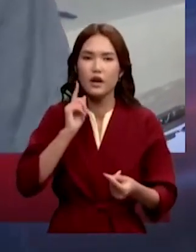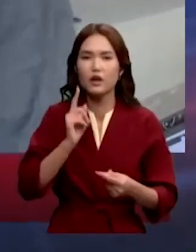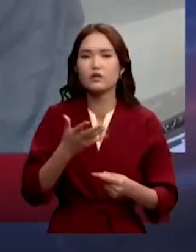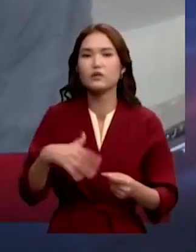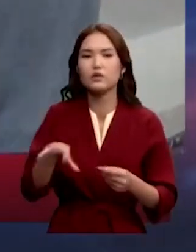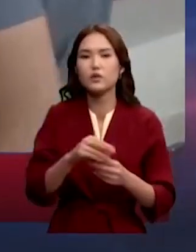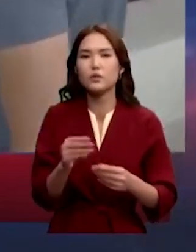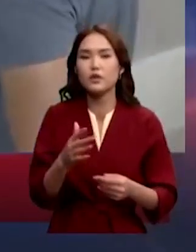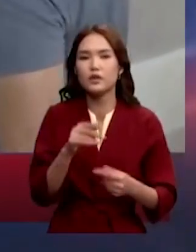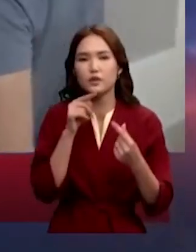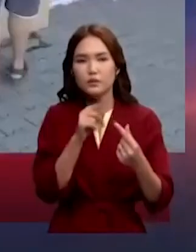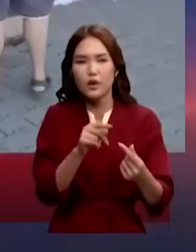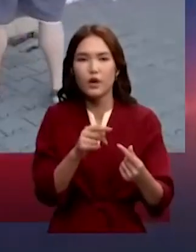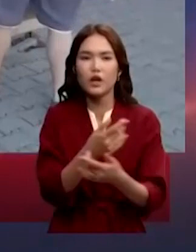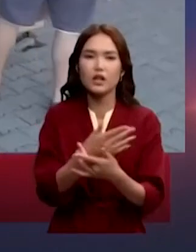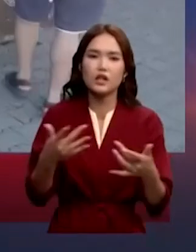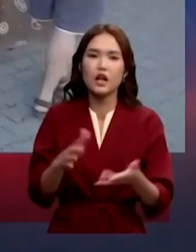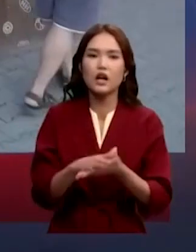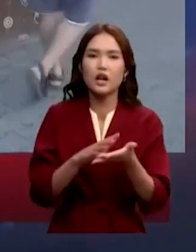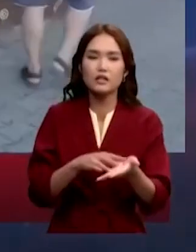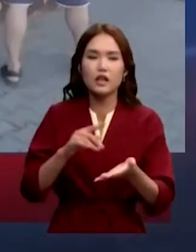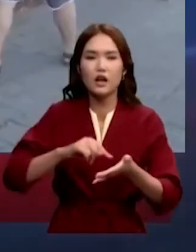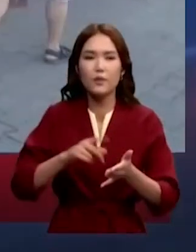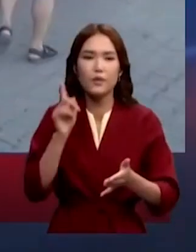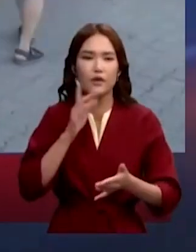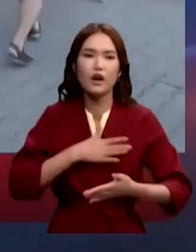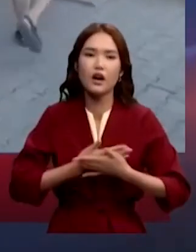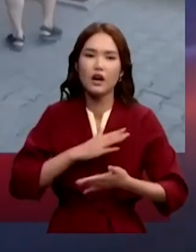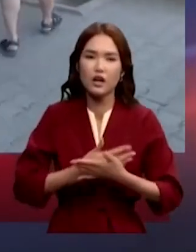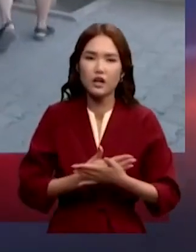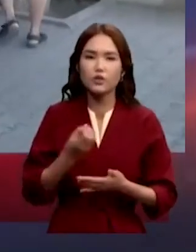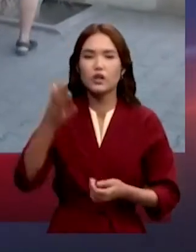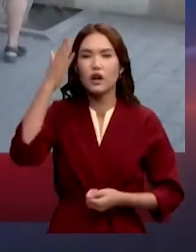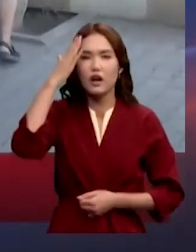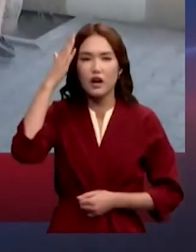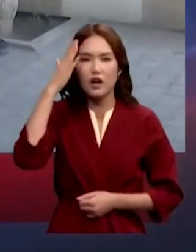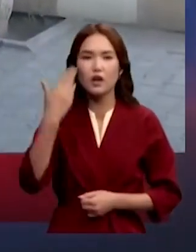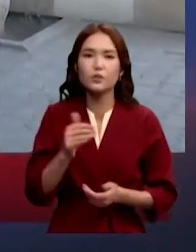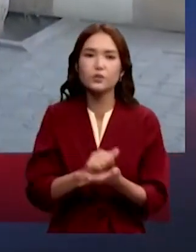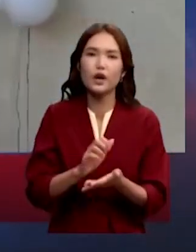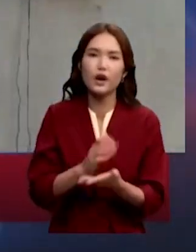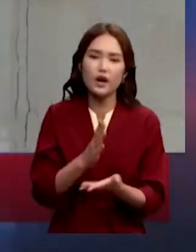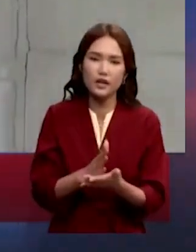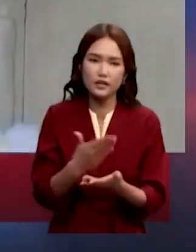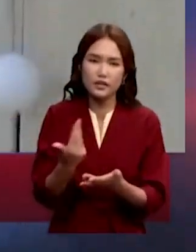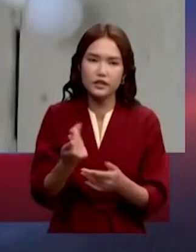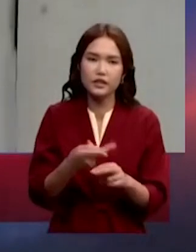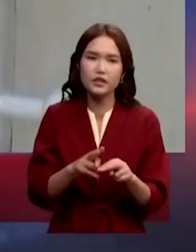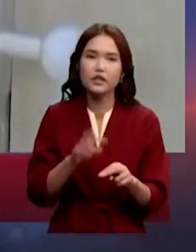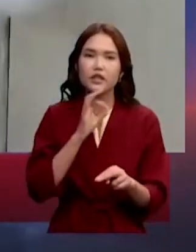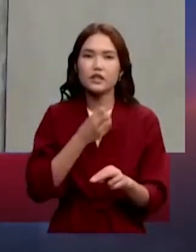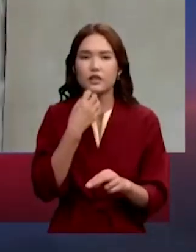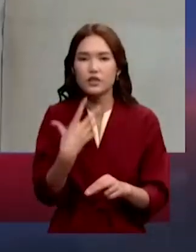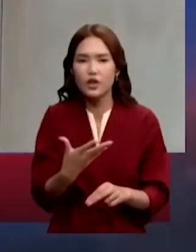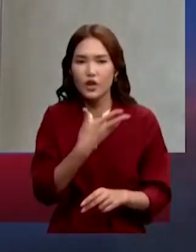снятия вывесок, у урбанистов своя точка зрения на активные действия Акимата по дизайн-коду. По их мнению, мера хорошая,